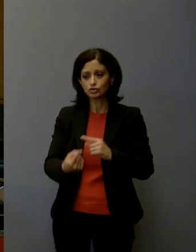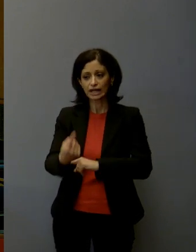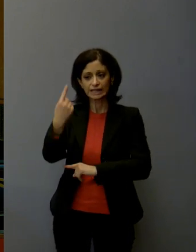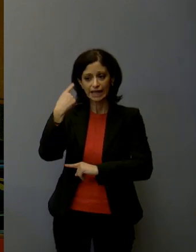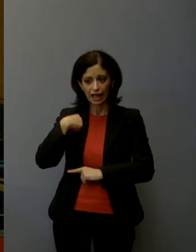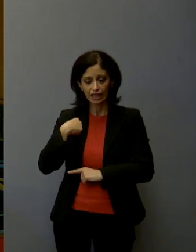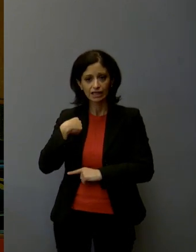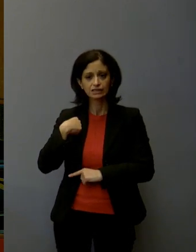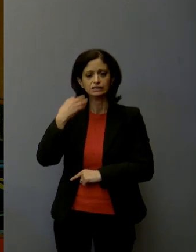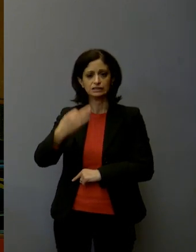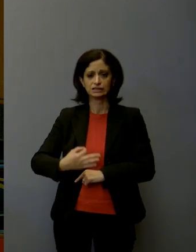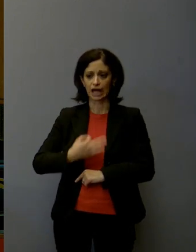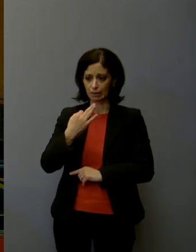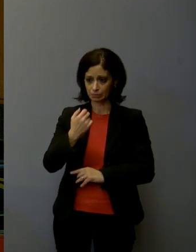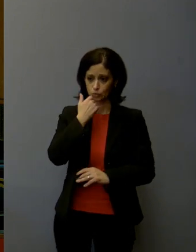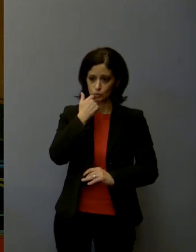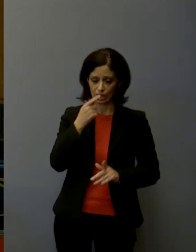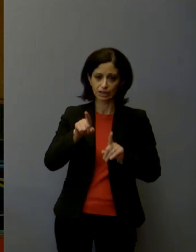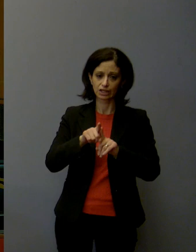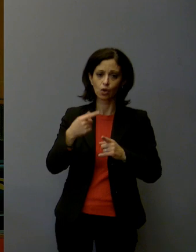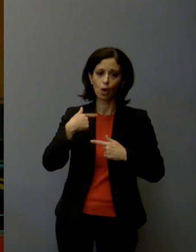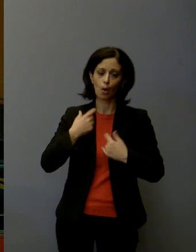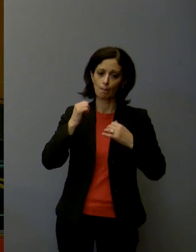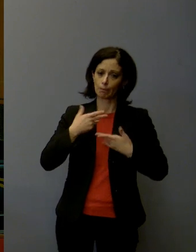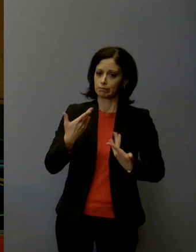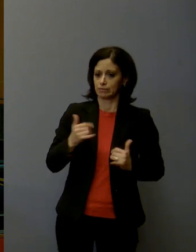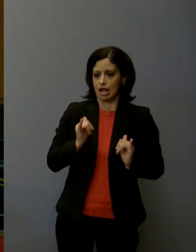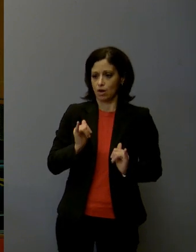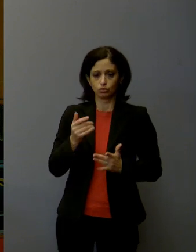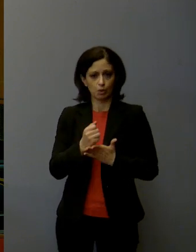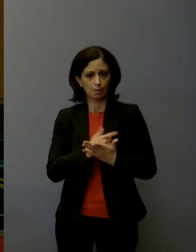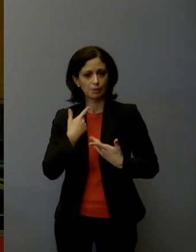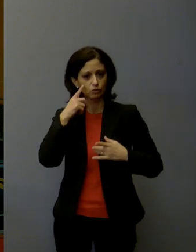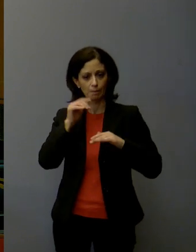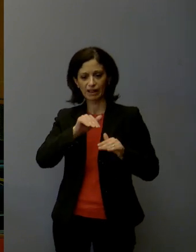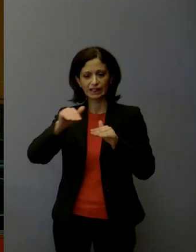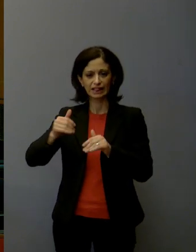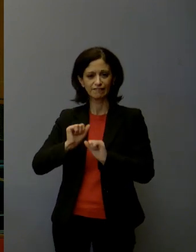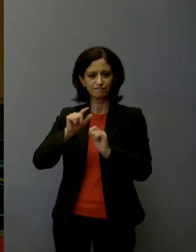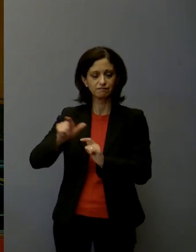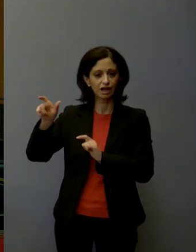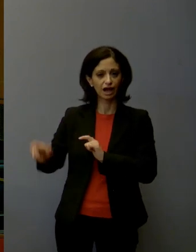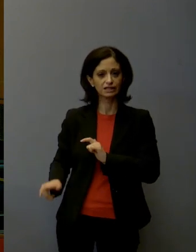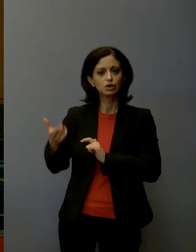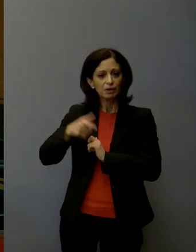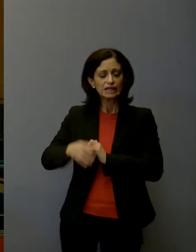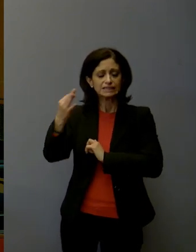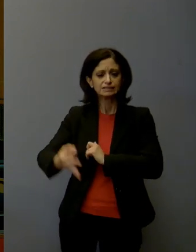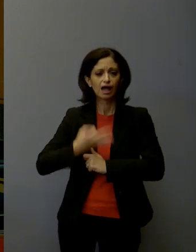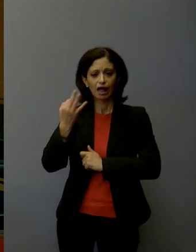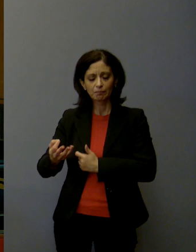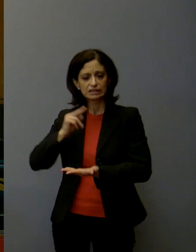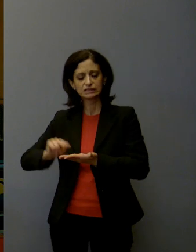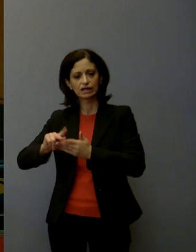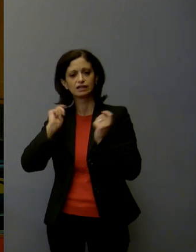e mi permetto di prenderne anche le difese indipendentemente da tutto ogni qualvolta il